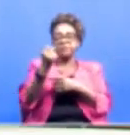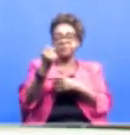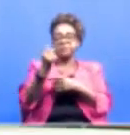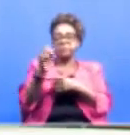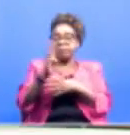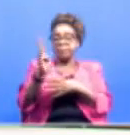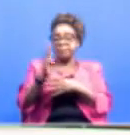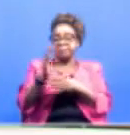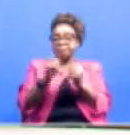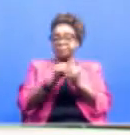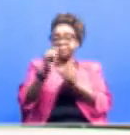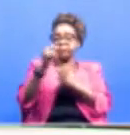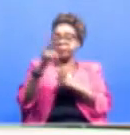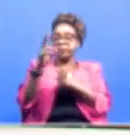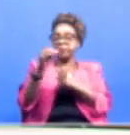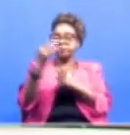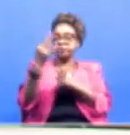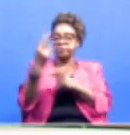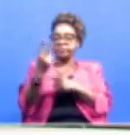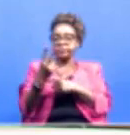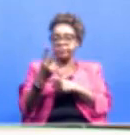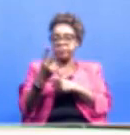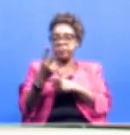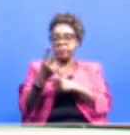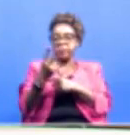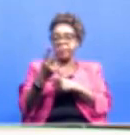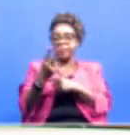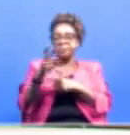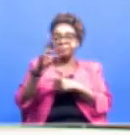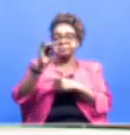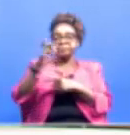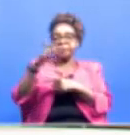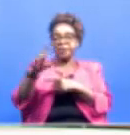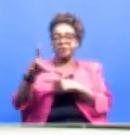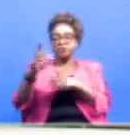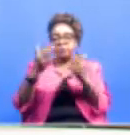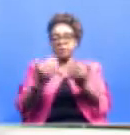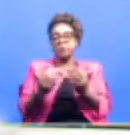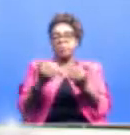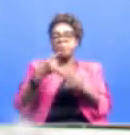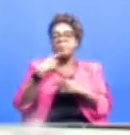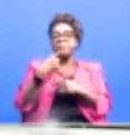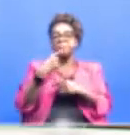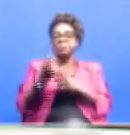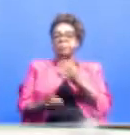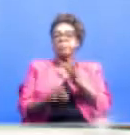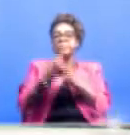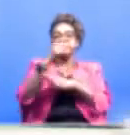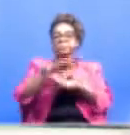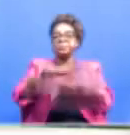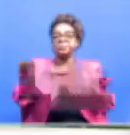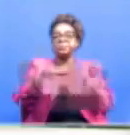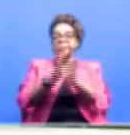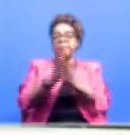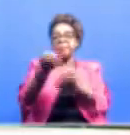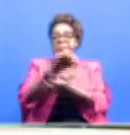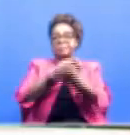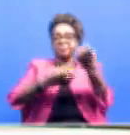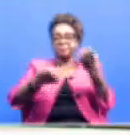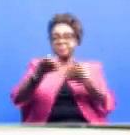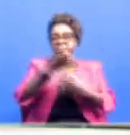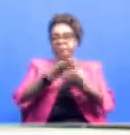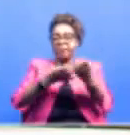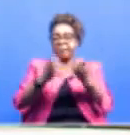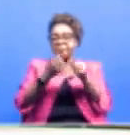wa 2032, mama wa taifa Rachel Ruto amezindua mpango uitwao Landscape and Ecosystem Restoration